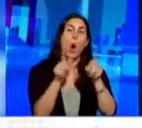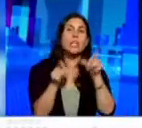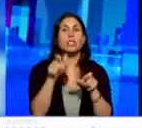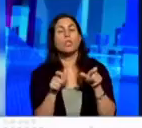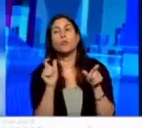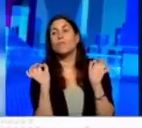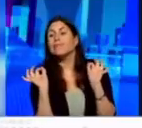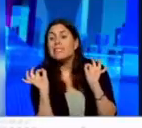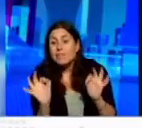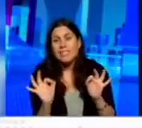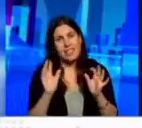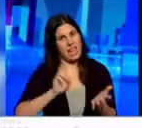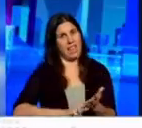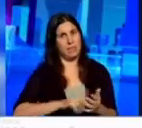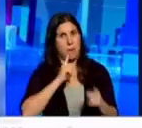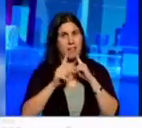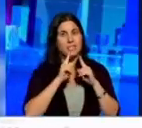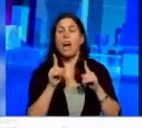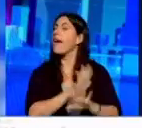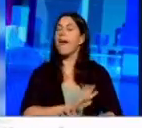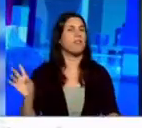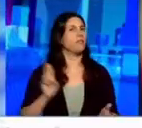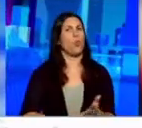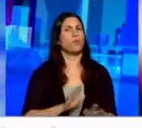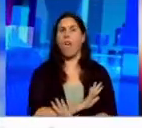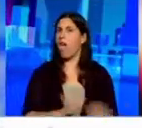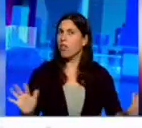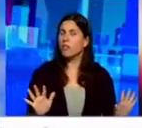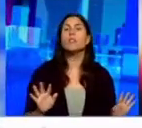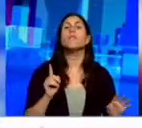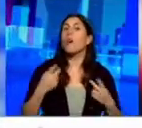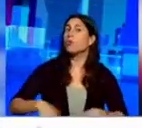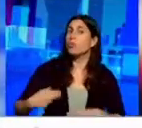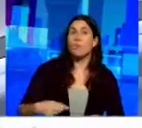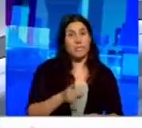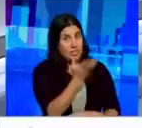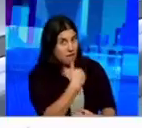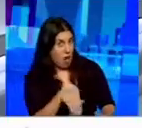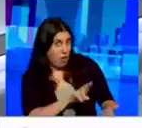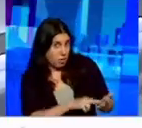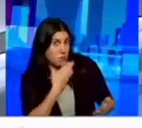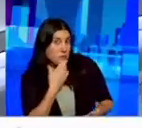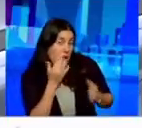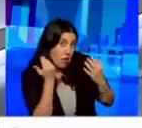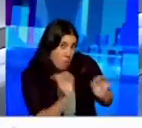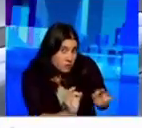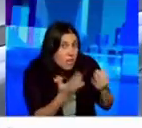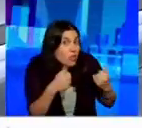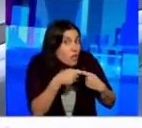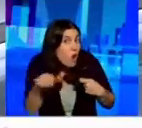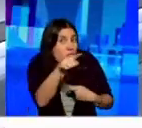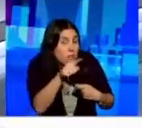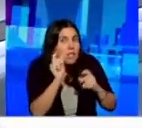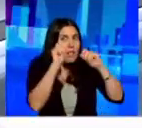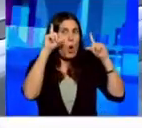אין לגיטימציה למעשה אלימות כאלה, והם חוששים. שזה היה לגיטימי לישראל, זה היה בסדר. שהם מתחילים לחטוף, אני חושב, אני חושב